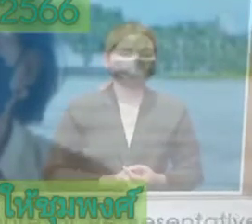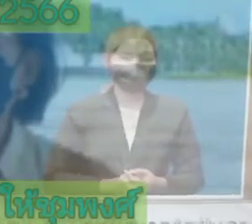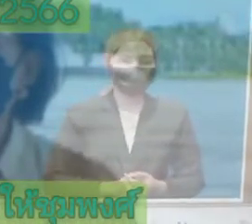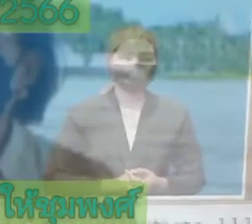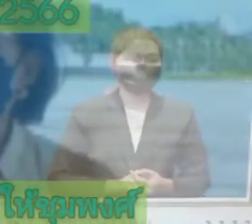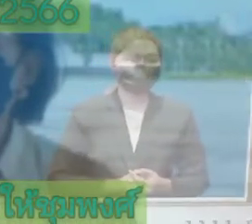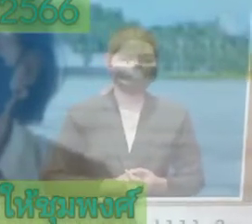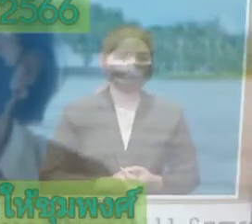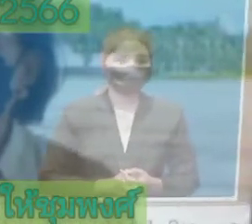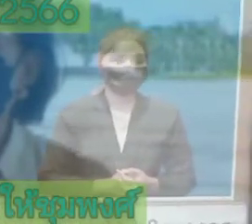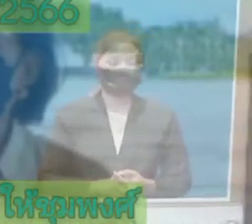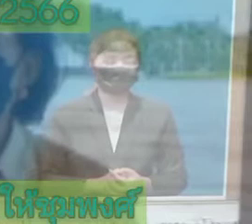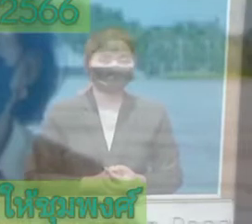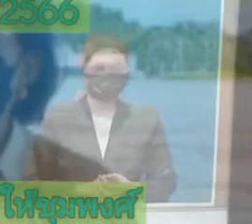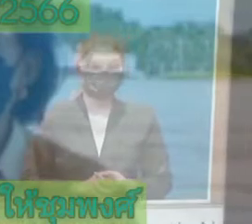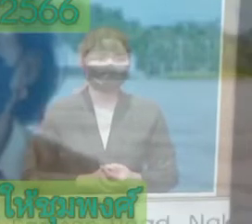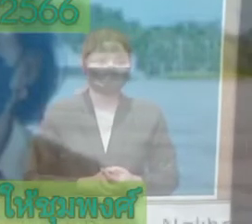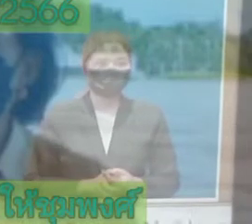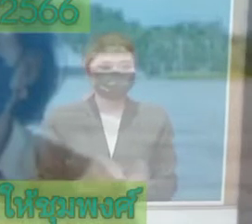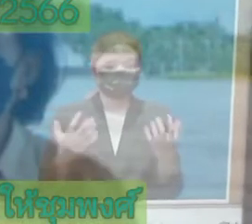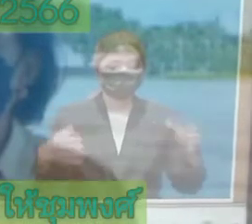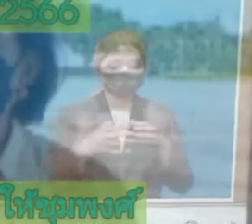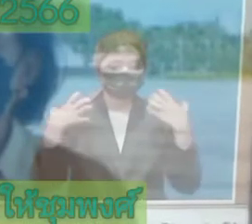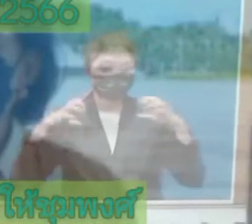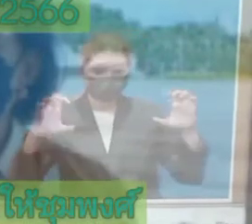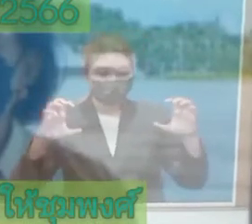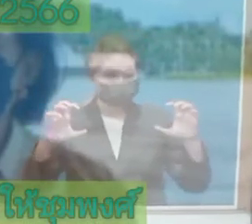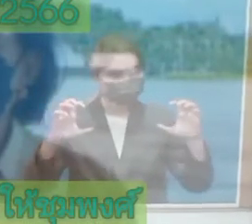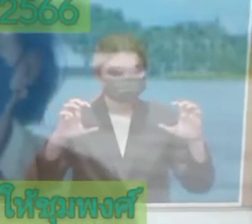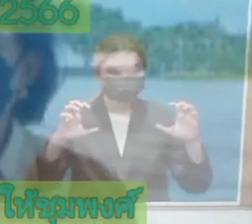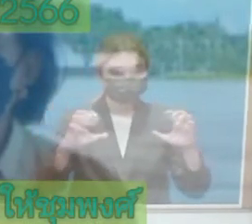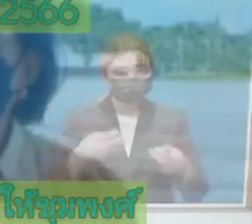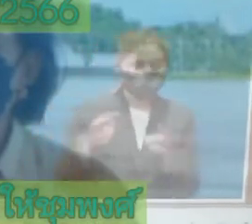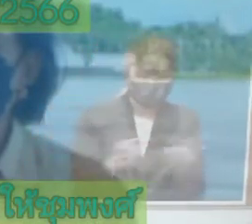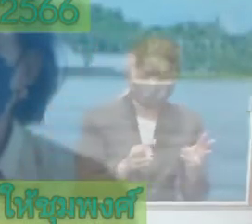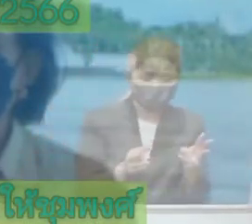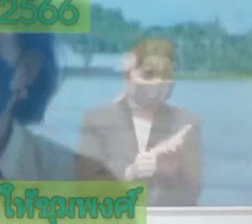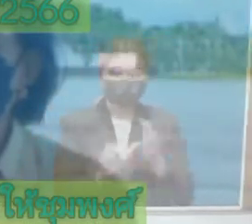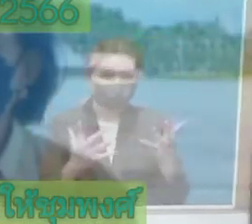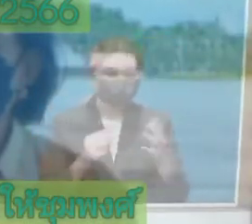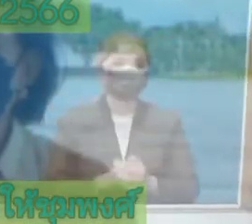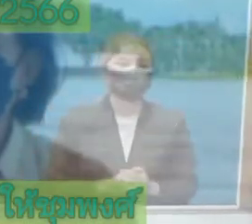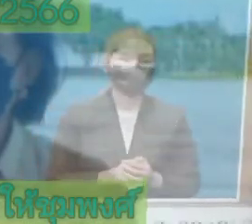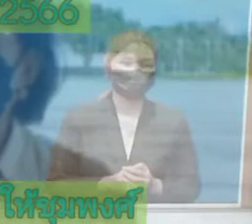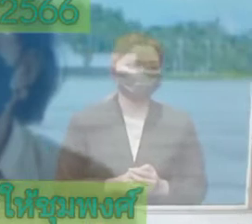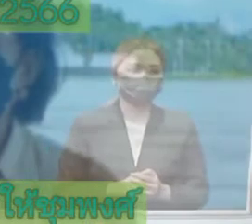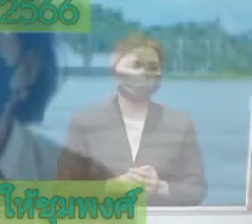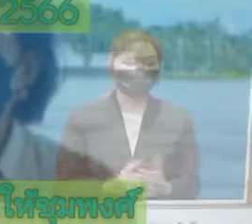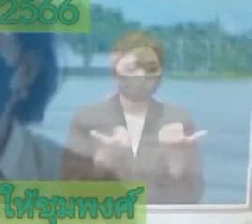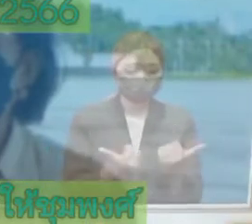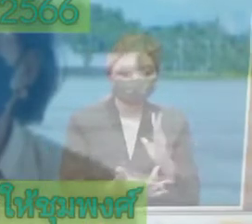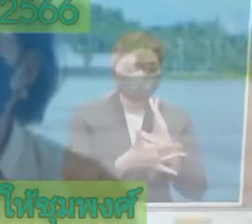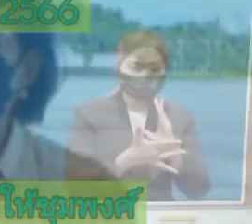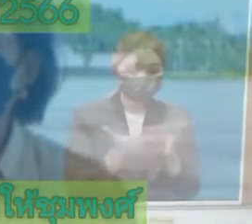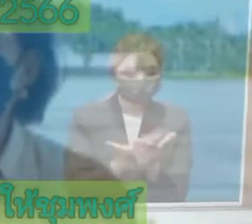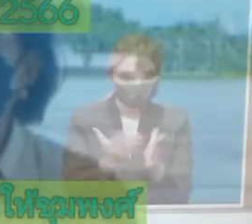และเดียวกันท่านก็บอกว่ารัฐบาลไม่มีทางอื่นนอกจากจะรีดภาษีผมรีดใครได้ยังในส่วนของดิจิตอลเนี่ยมันจะทำให้เกิด